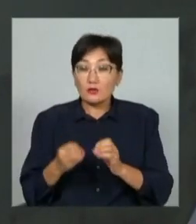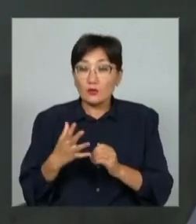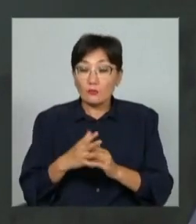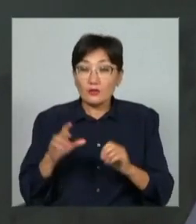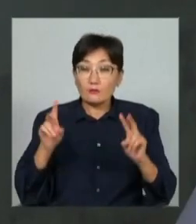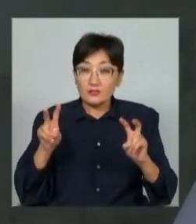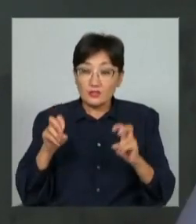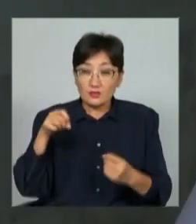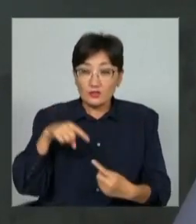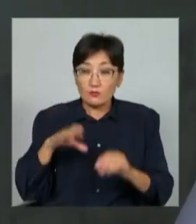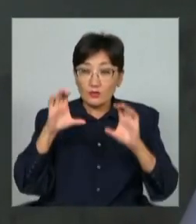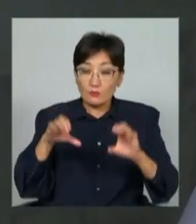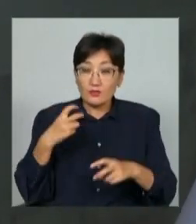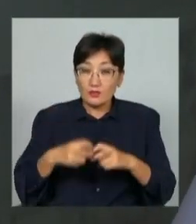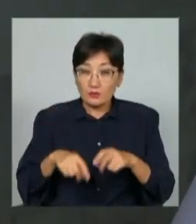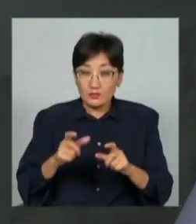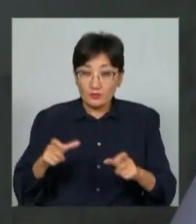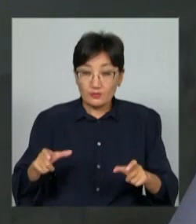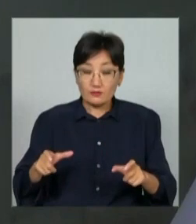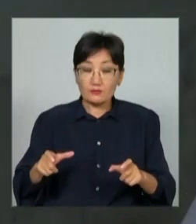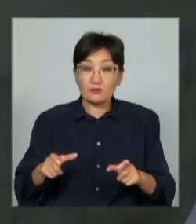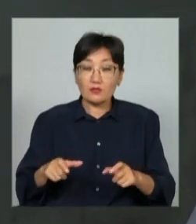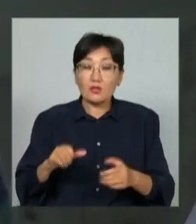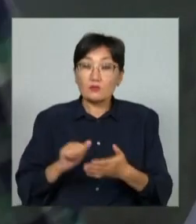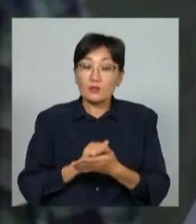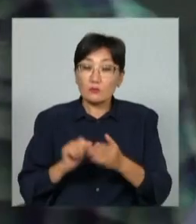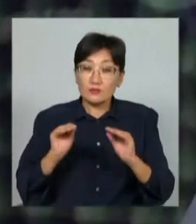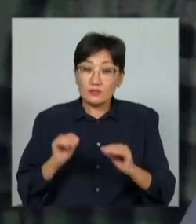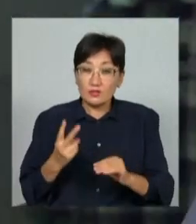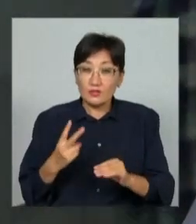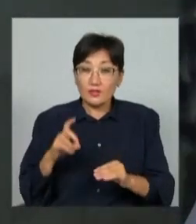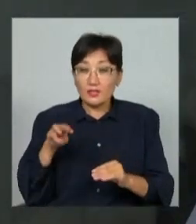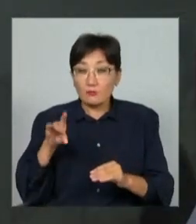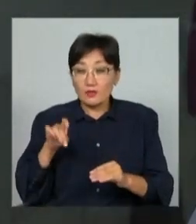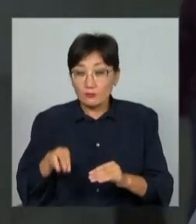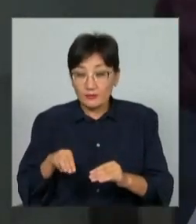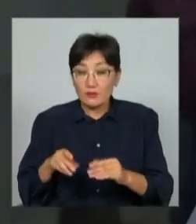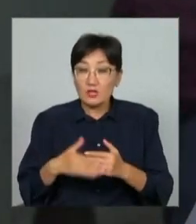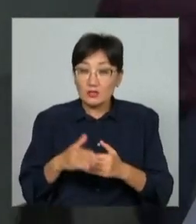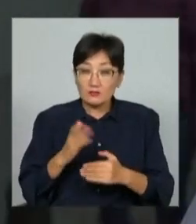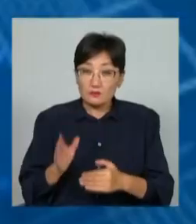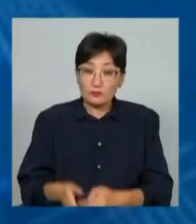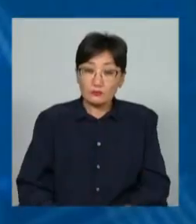сүйене келе заң бұзған азаматтарға хаттама толтырылып, екі айлық көрсеткіште айыппұл салынады.